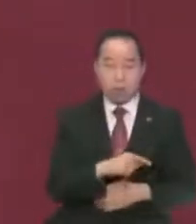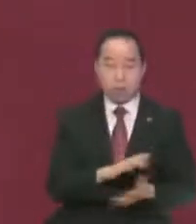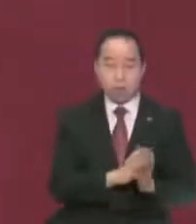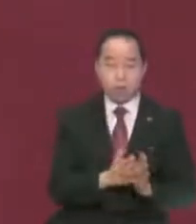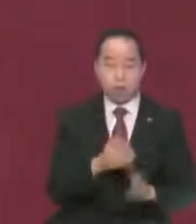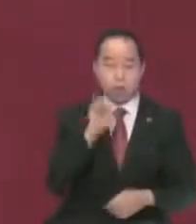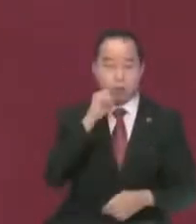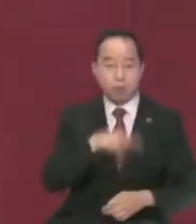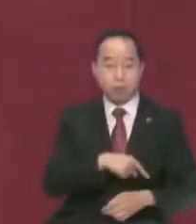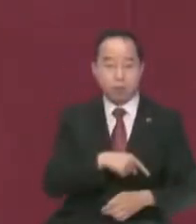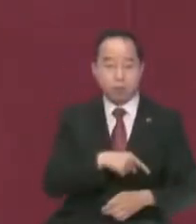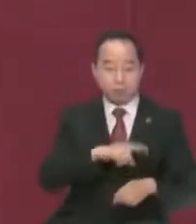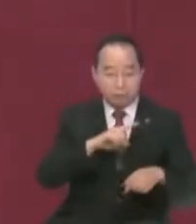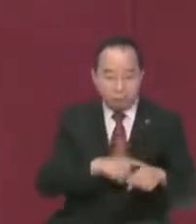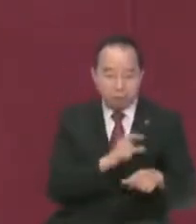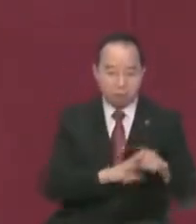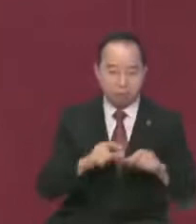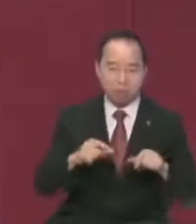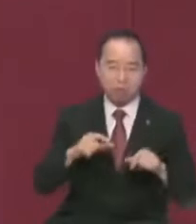키웁니다.